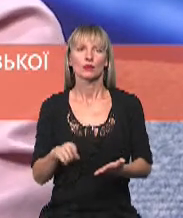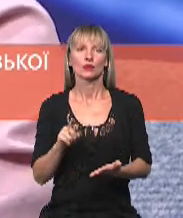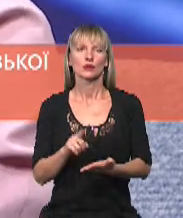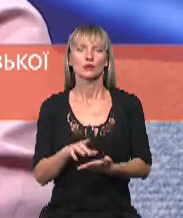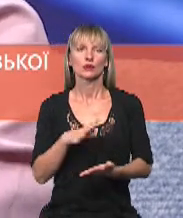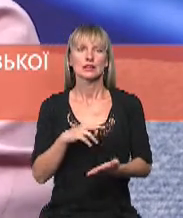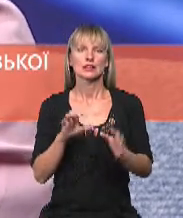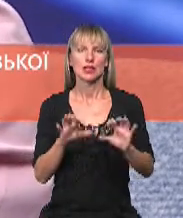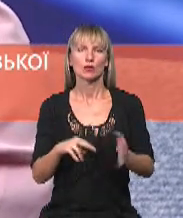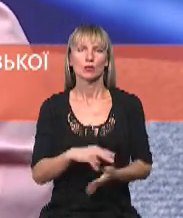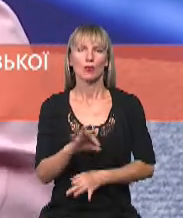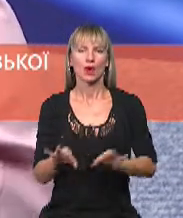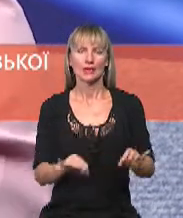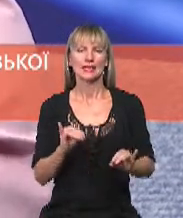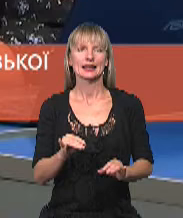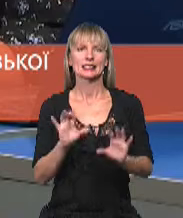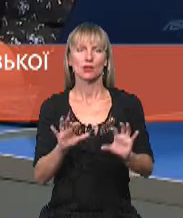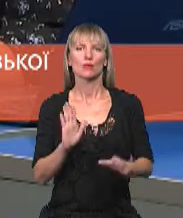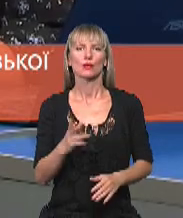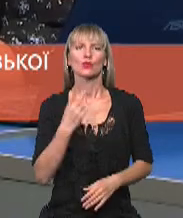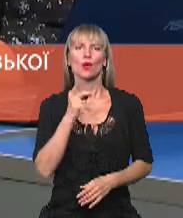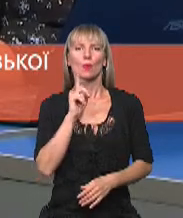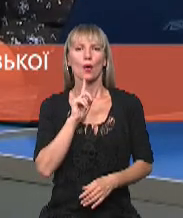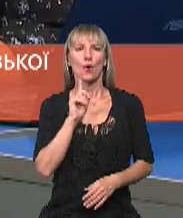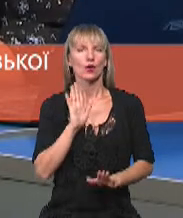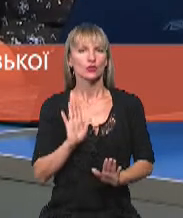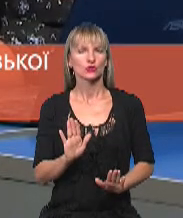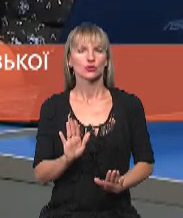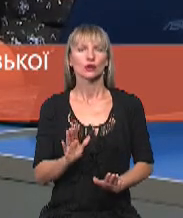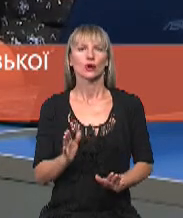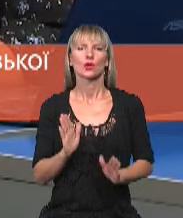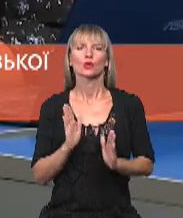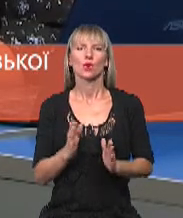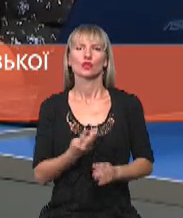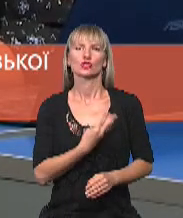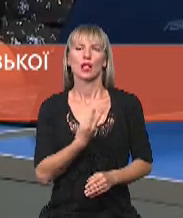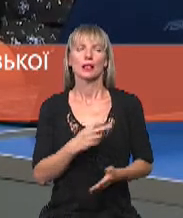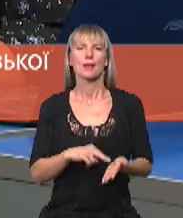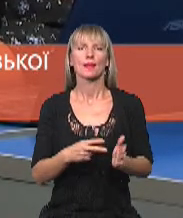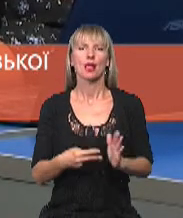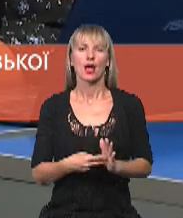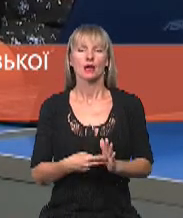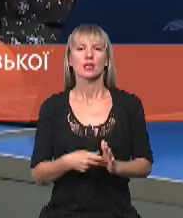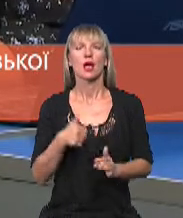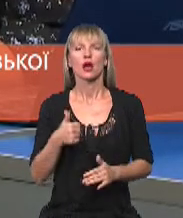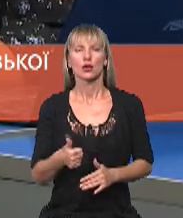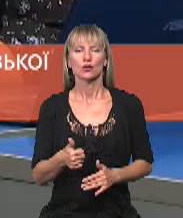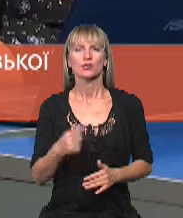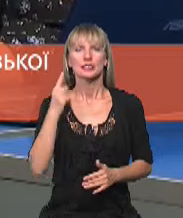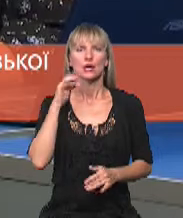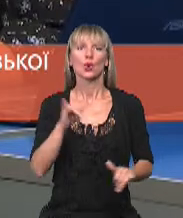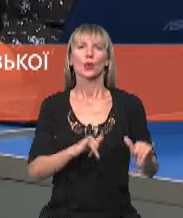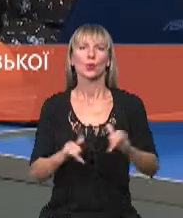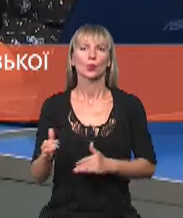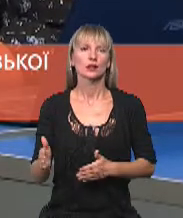стати законопроектами і законами. Будемо дивитися. Поки що тільки наміри, плани, благі. Знаємо, куди